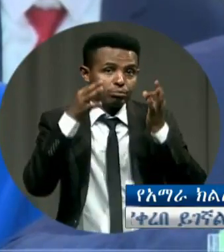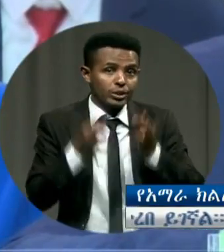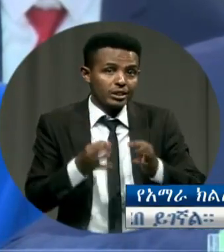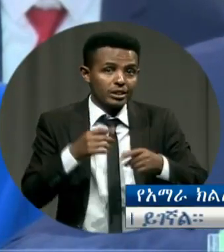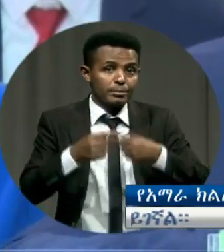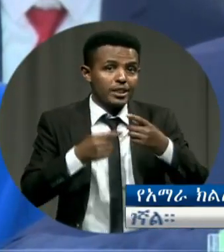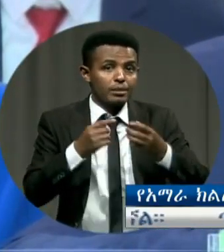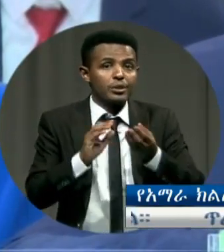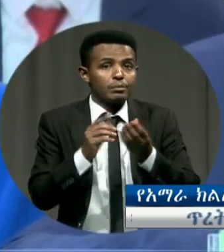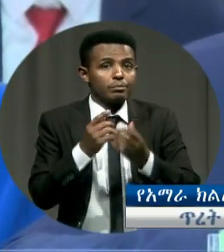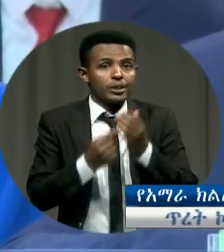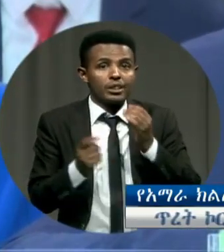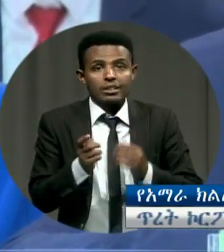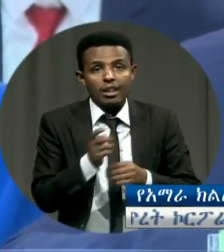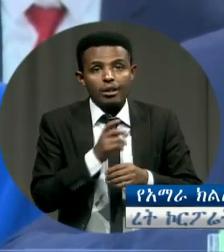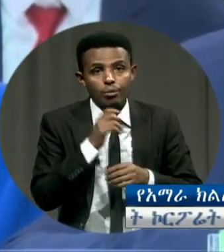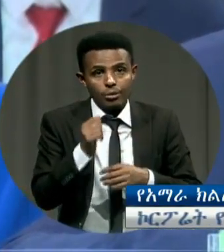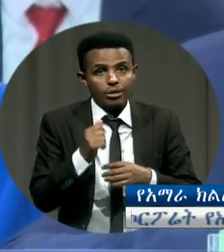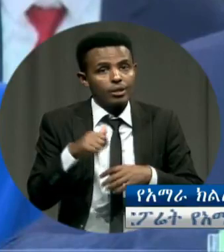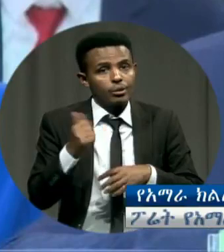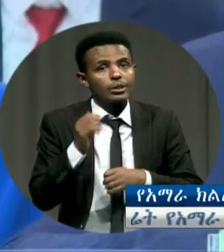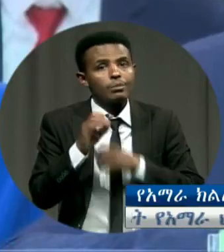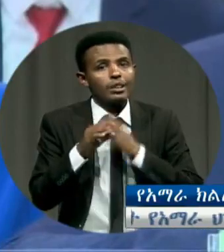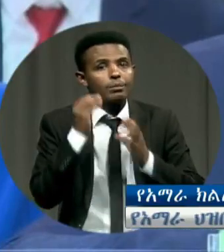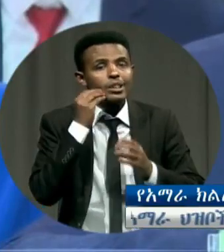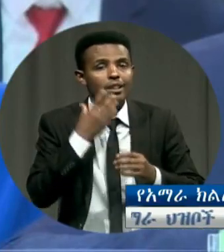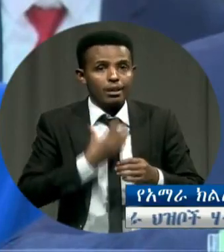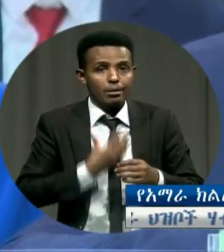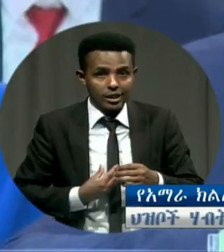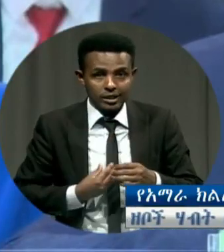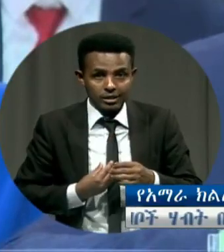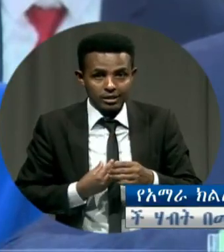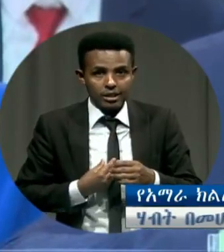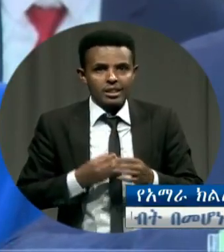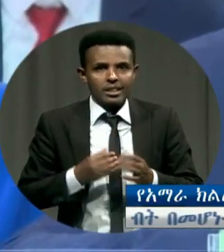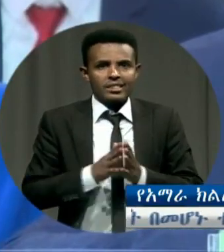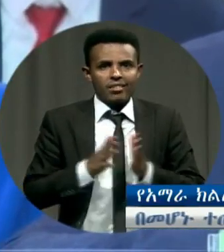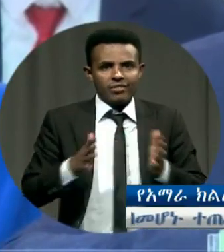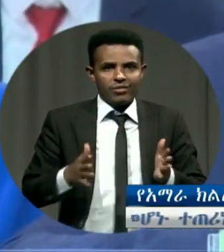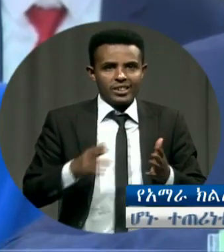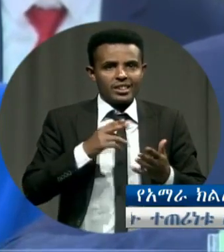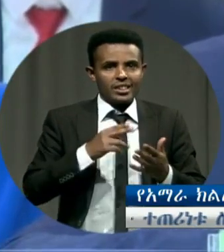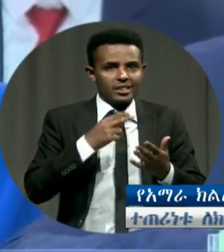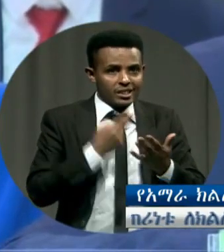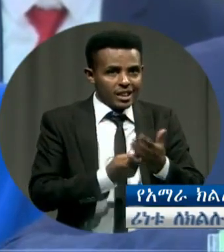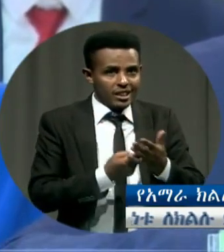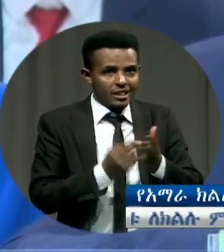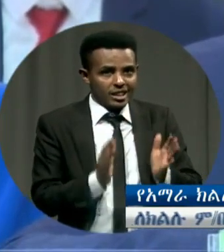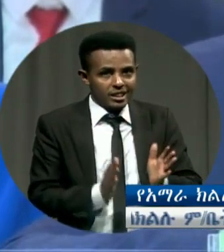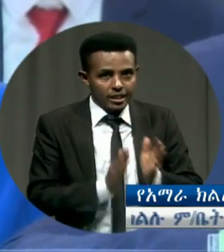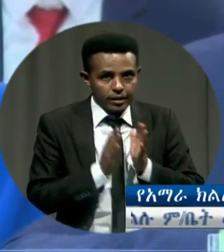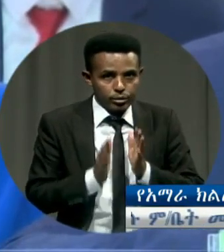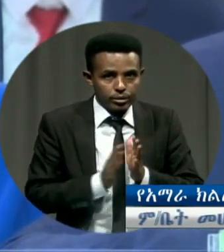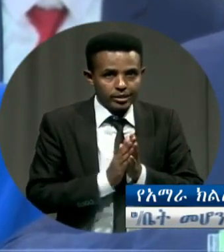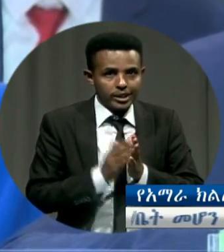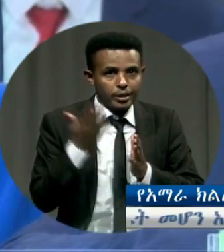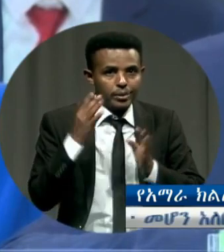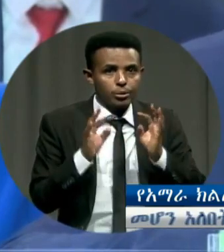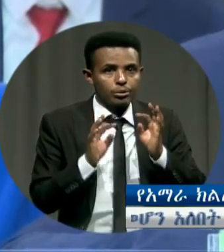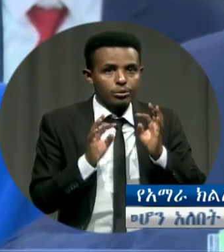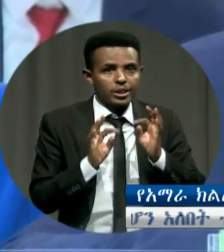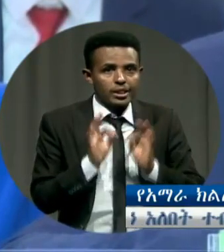ስላልሆነ ሌሎች ምክር ቤት አባላት እንዳሉት ሰፊ ሰነድ ተዘጋጅቶለት የነበረው ታሪክ ግልጽ ሆኖ ቀርቦ